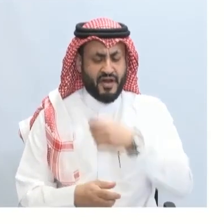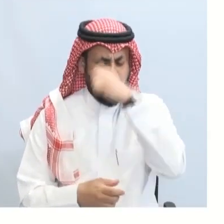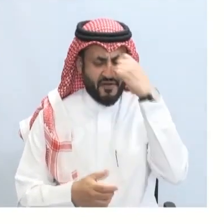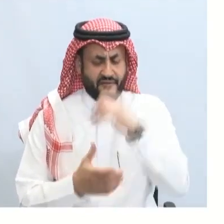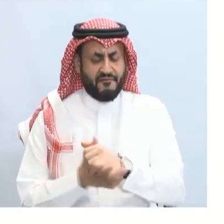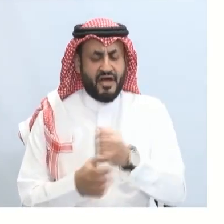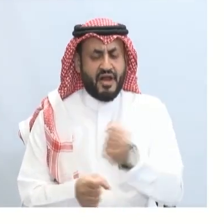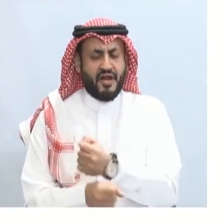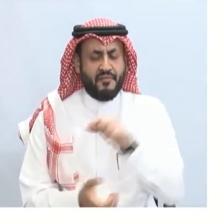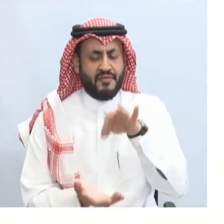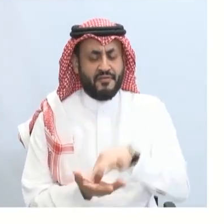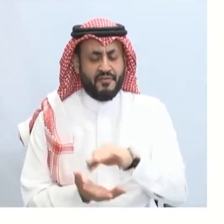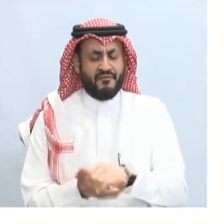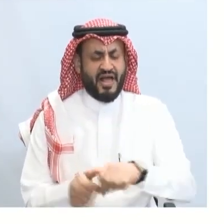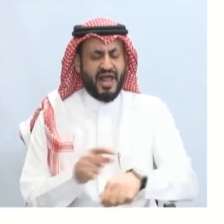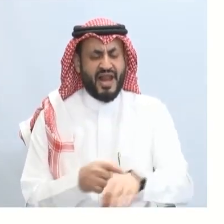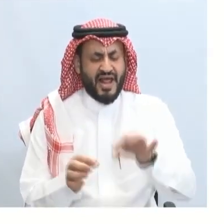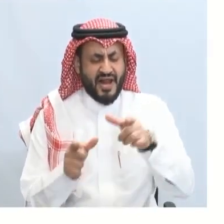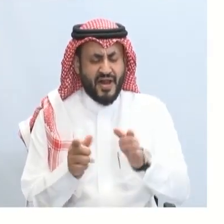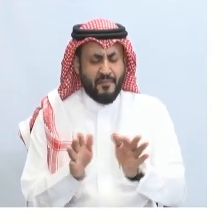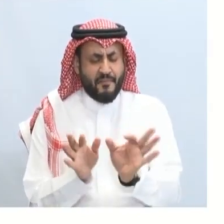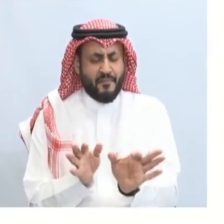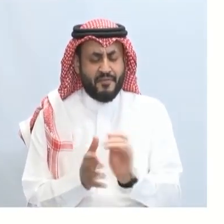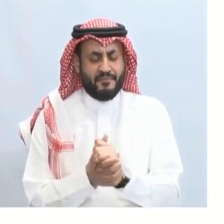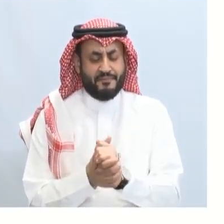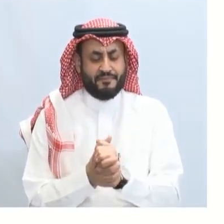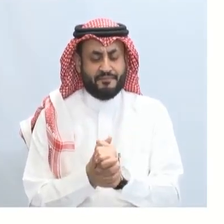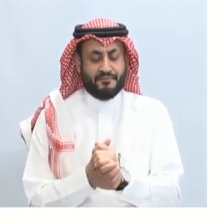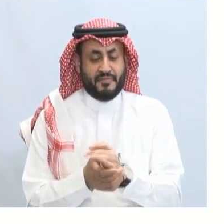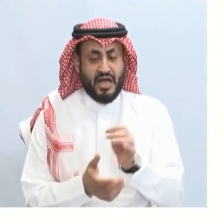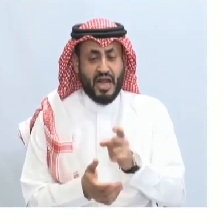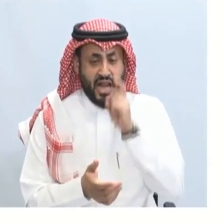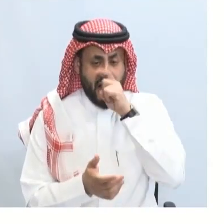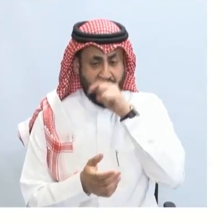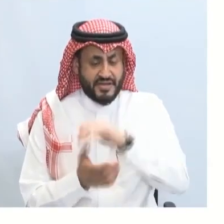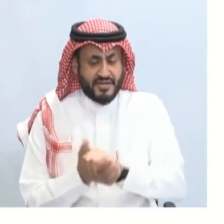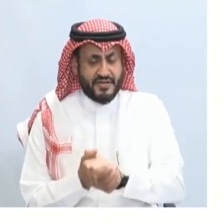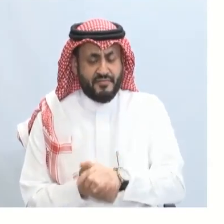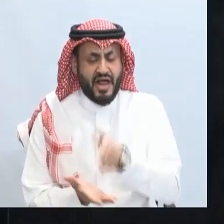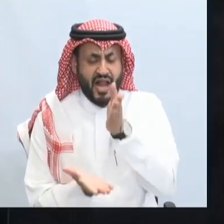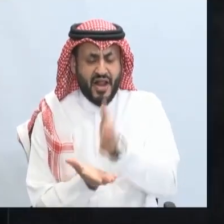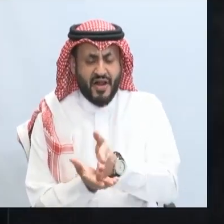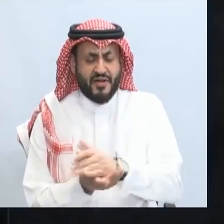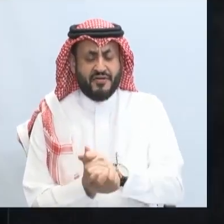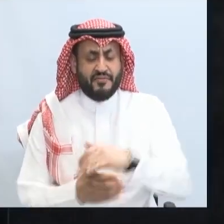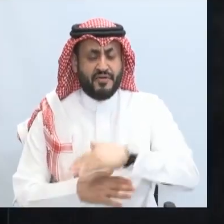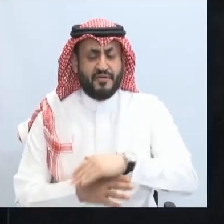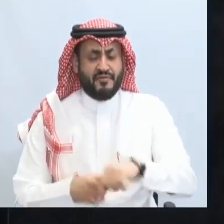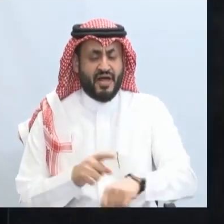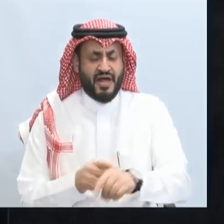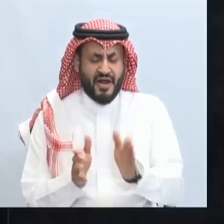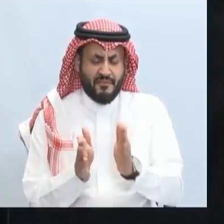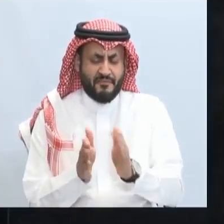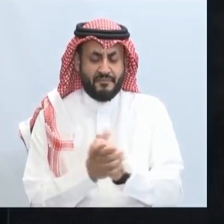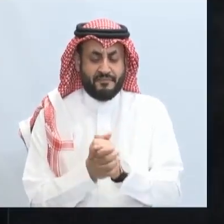العمل المطلوب وفي الوقت المحدد يجب ان التزم باداء جميع اعمالي بوقت